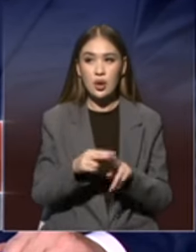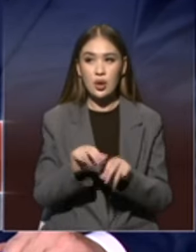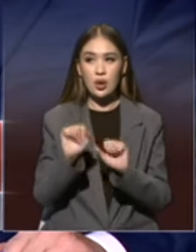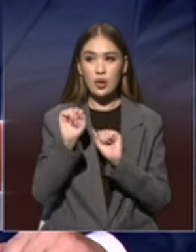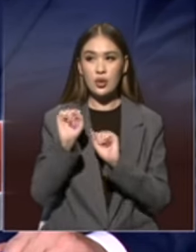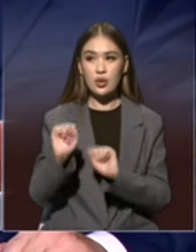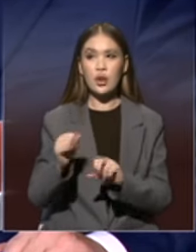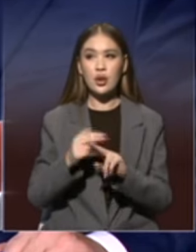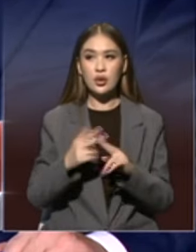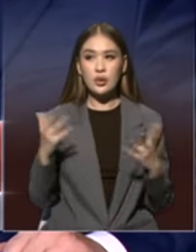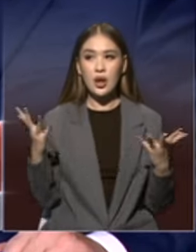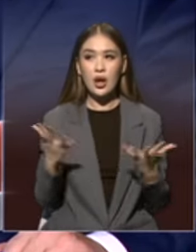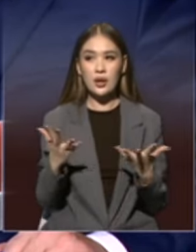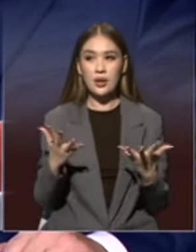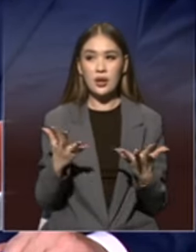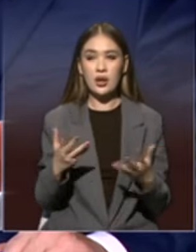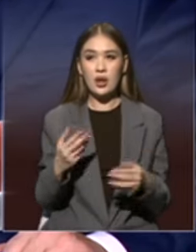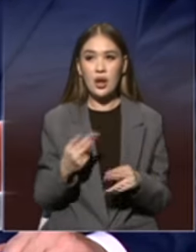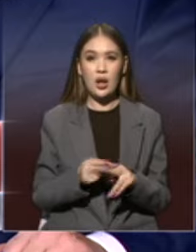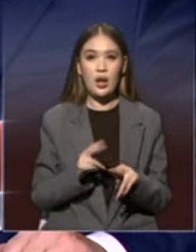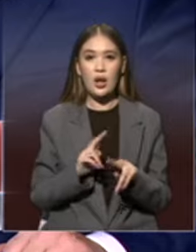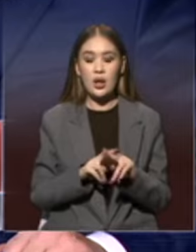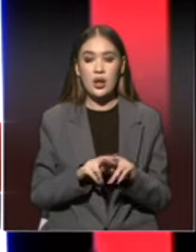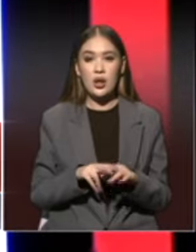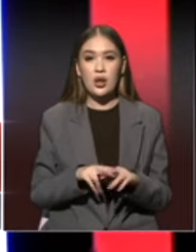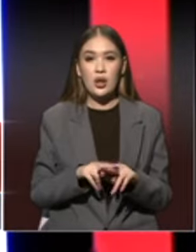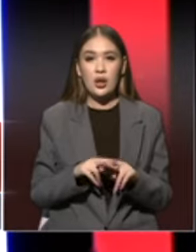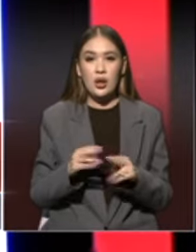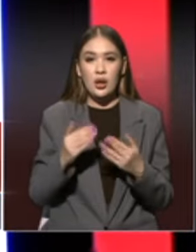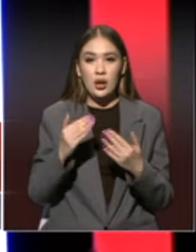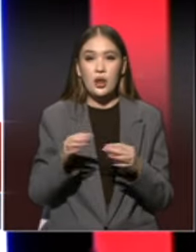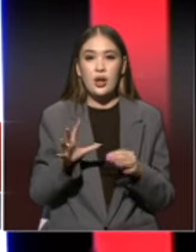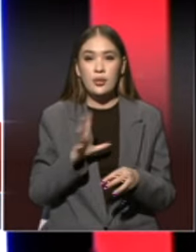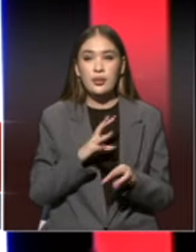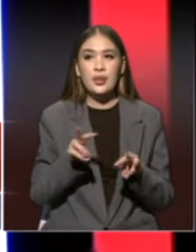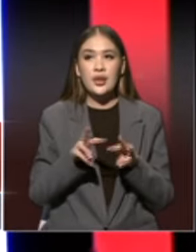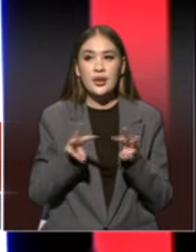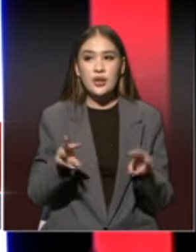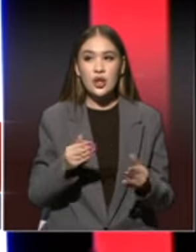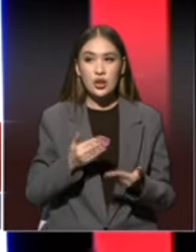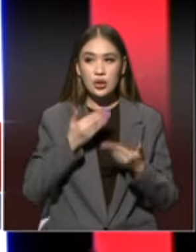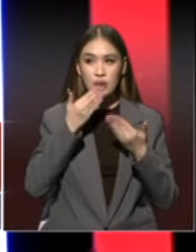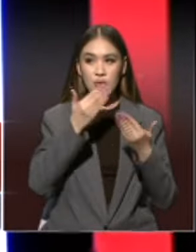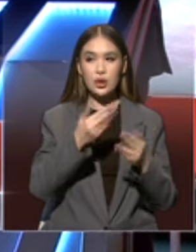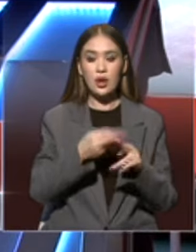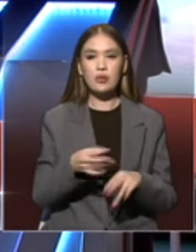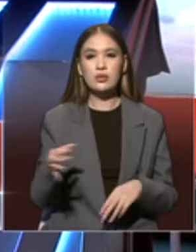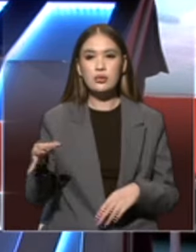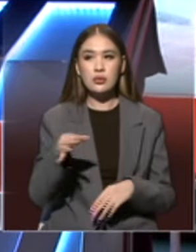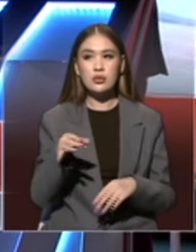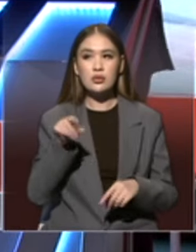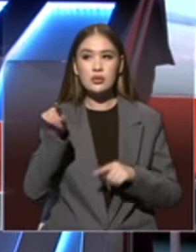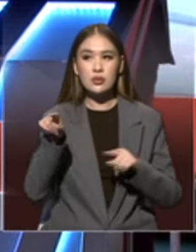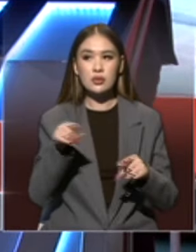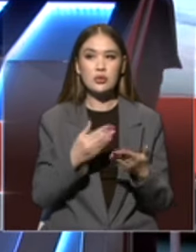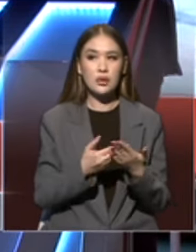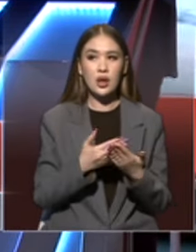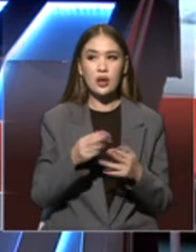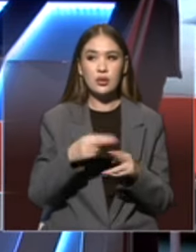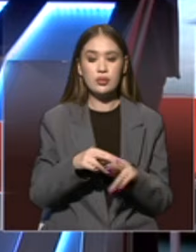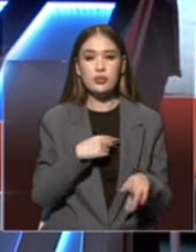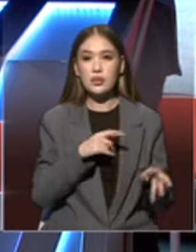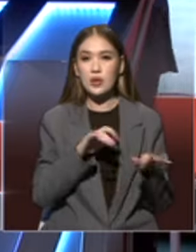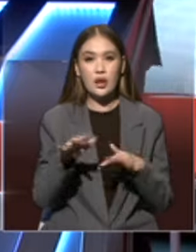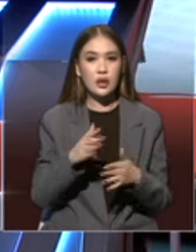жағы қандай болады? Деп, ол әлеуметтік министрлігінен сұраса, ана облыста, мына облыста десе, біз омен